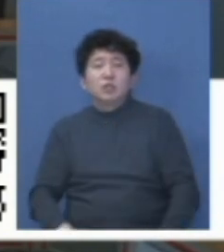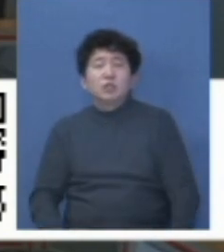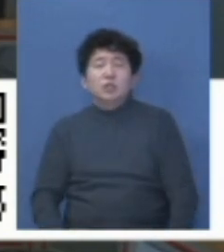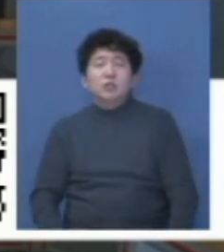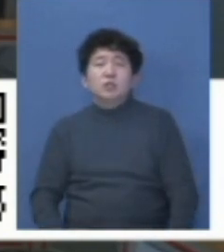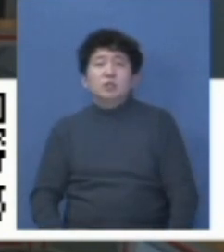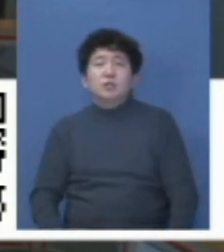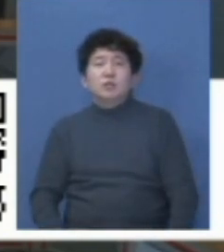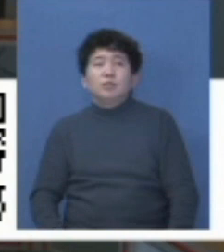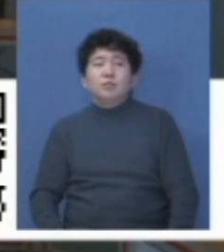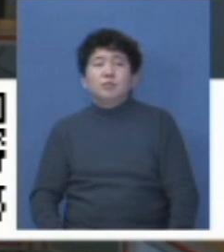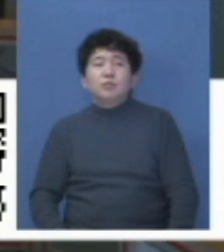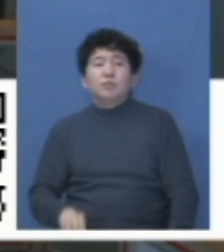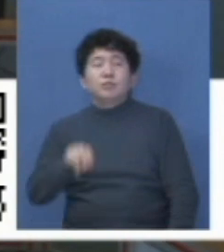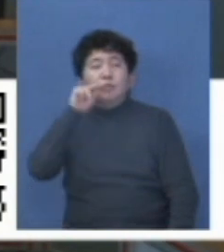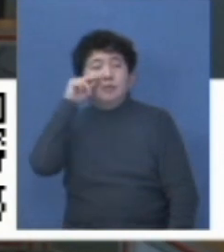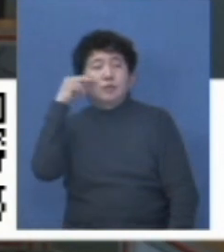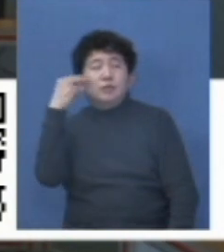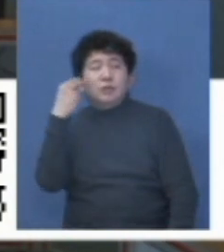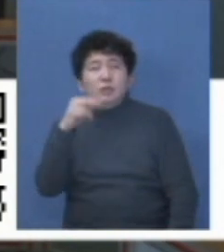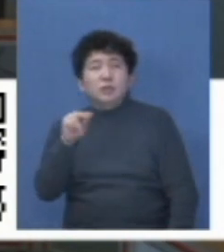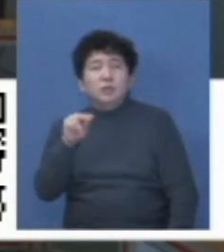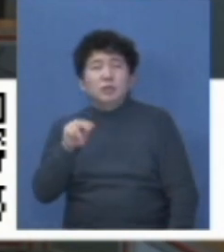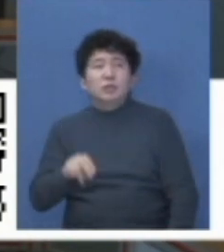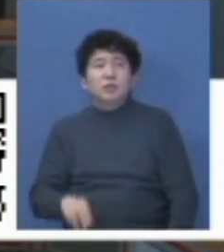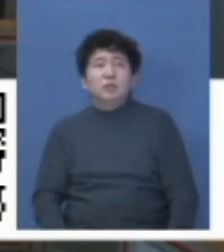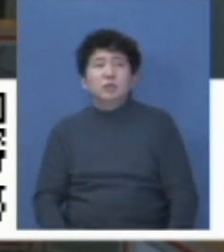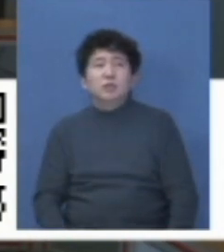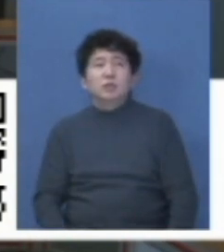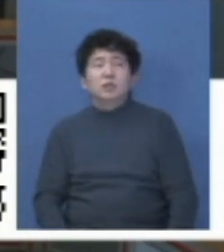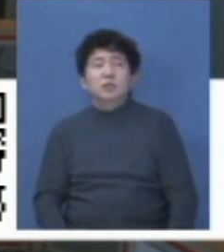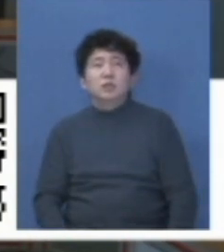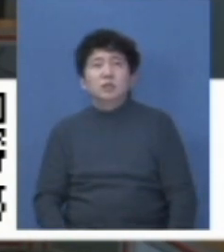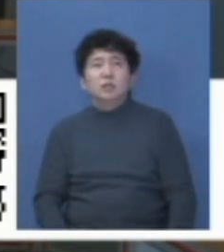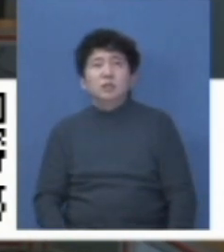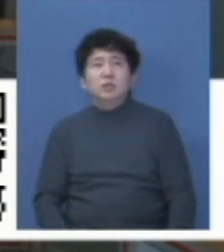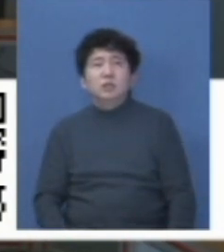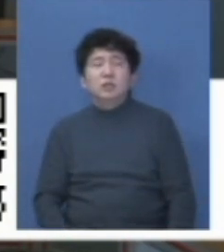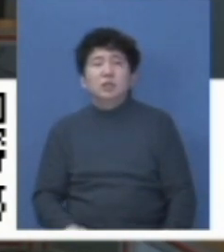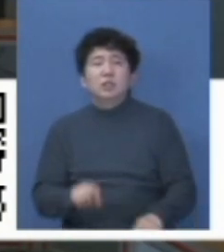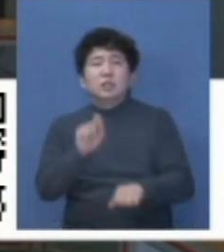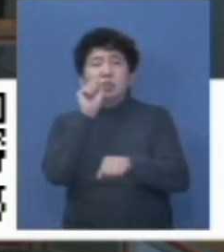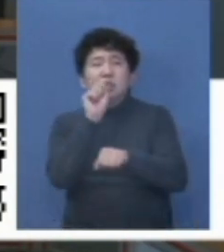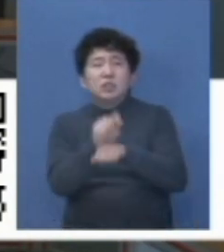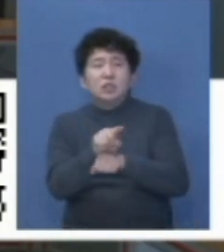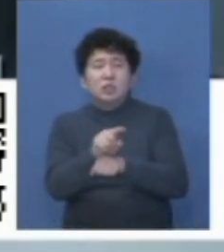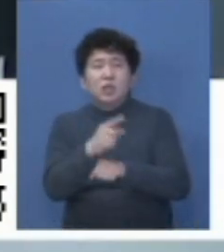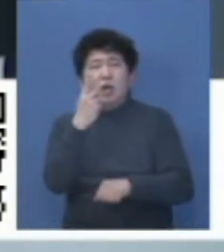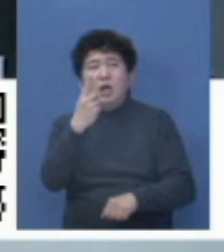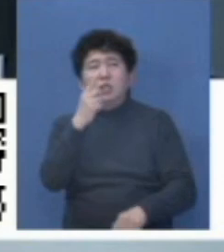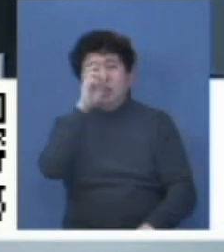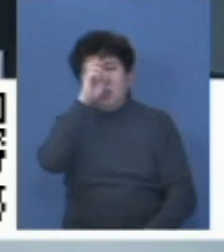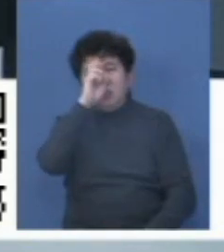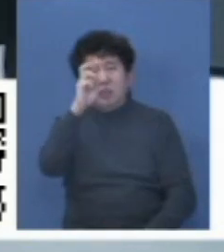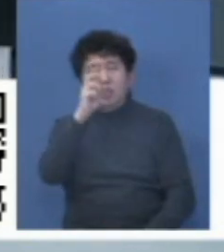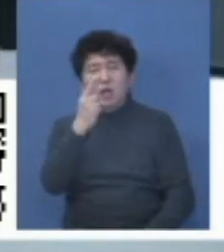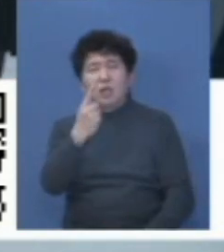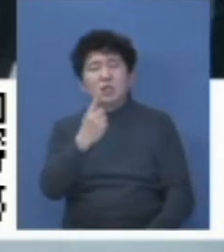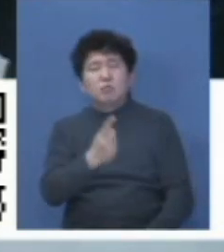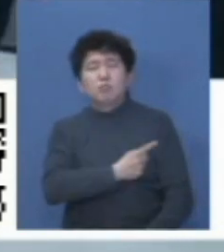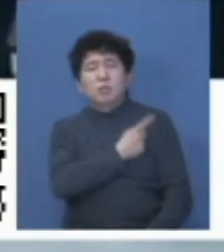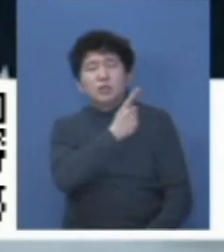мастерская «Лубань», потому что китайцы поставили, скажем так, себе задачу «одна страна, одна мастерская». Далее